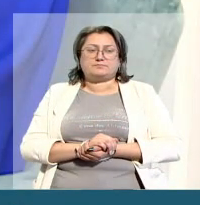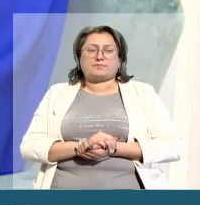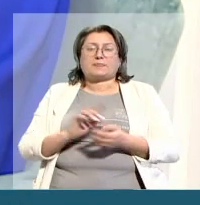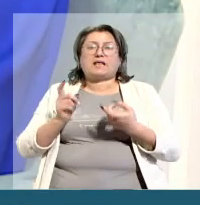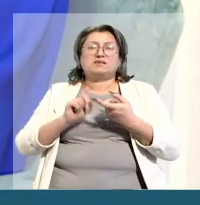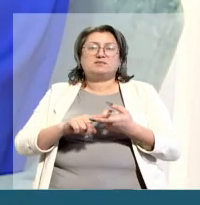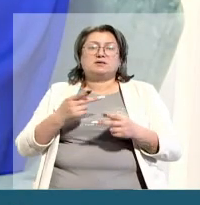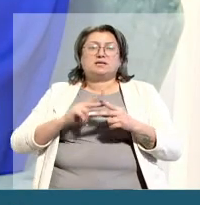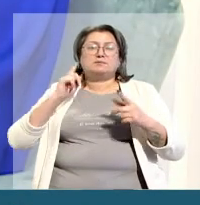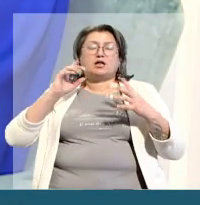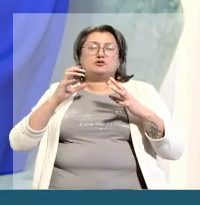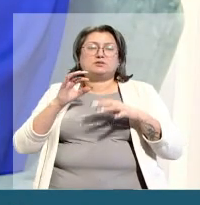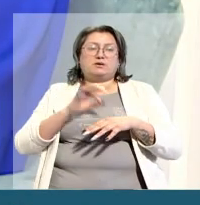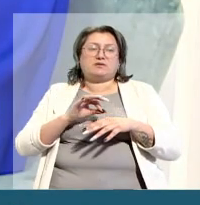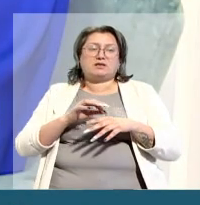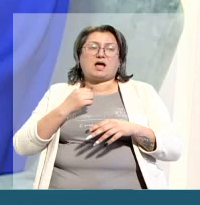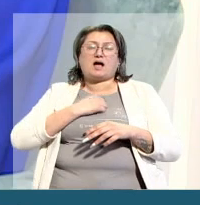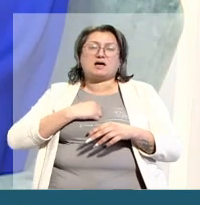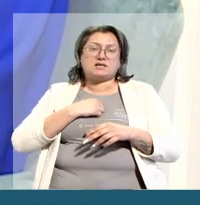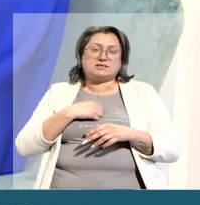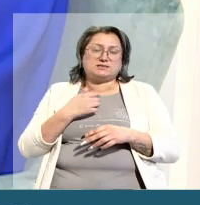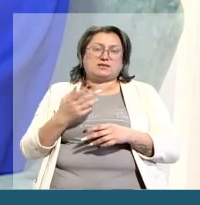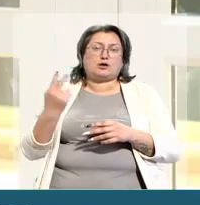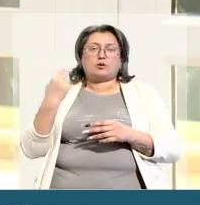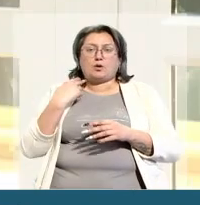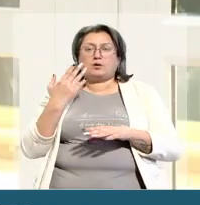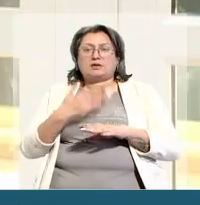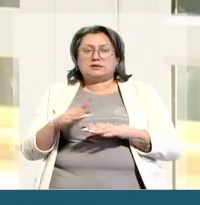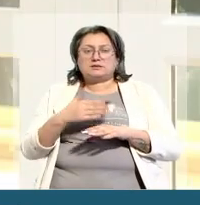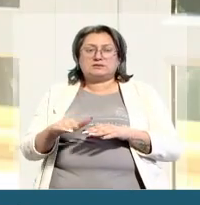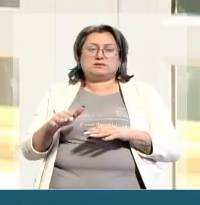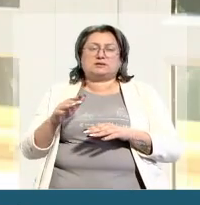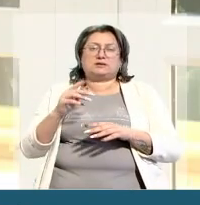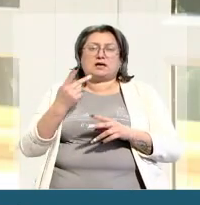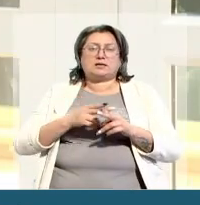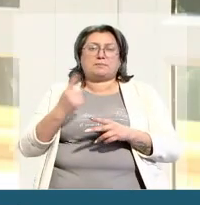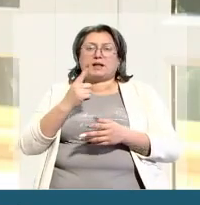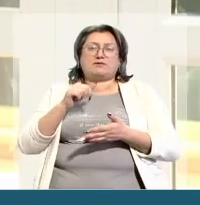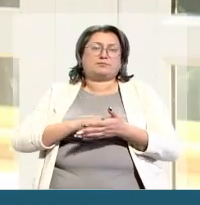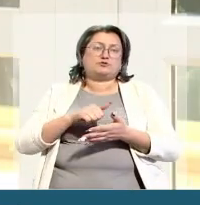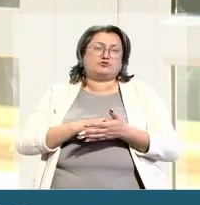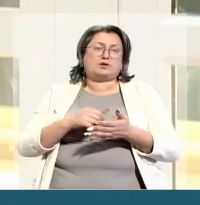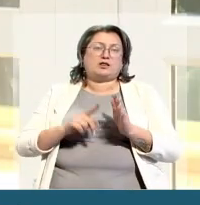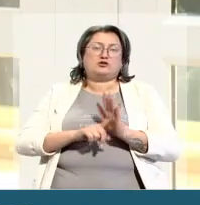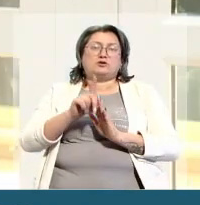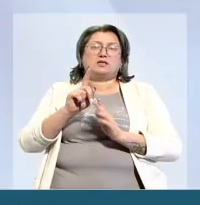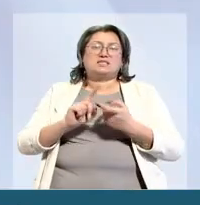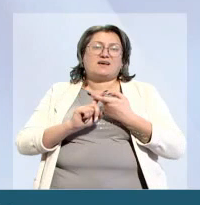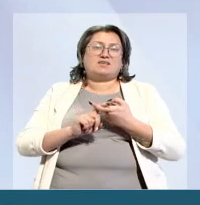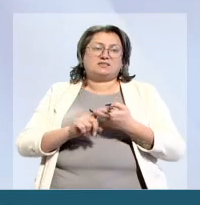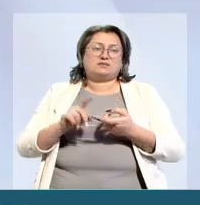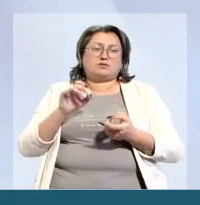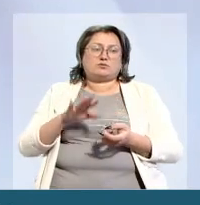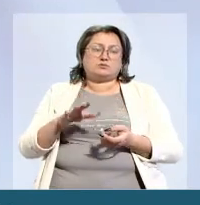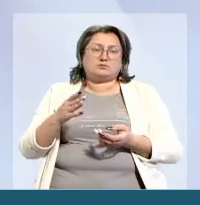бұл психологиялық дерт, эмоционалды тұрақсыздық, агрессия, қарыз бен несе, тәуелді адамның алғашқы және айқын белгілері дейді мамандар. Бұл дертті